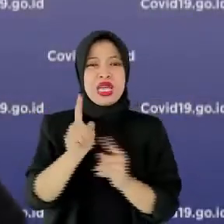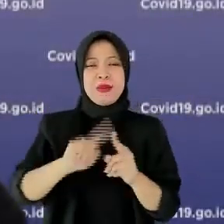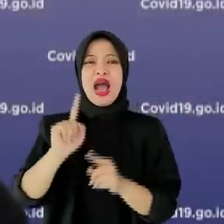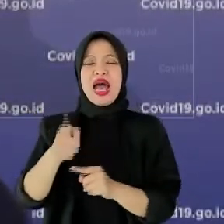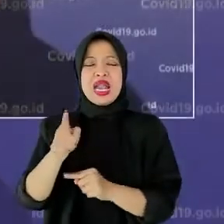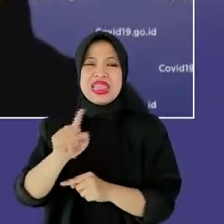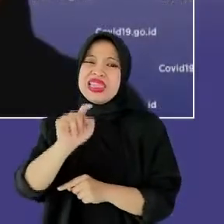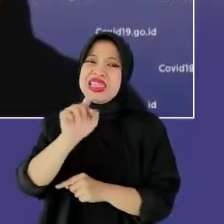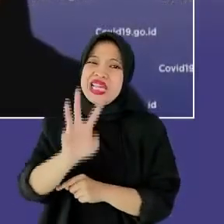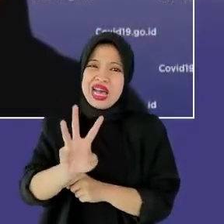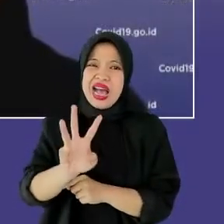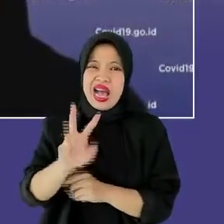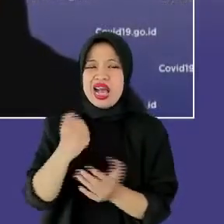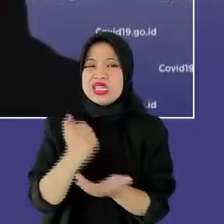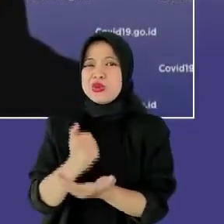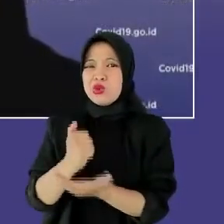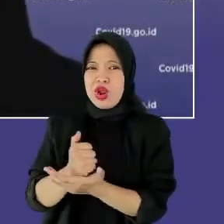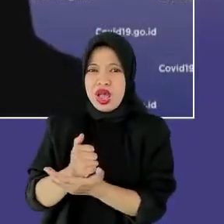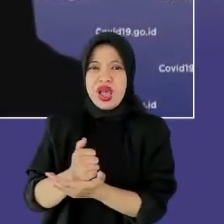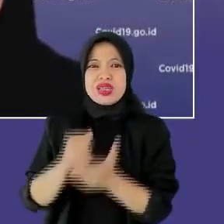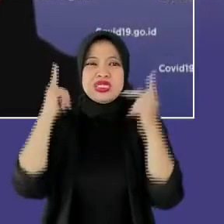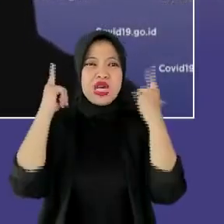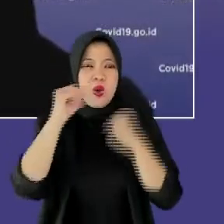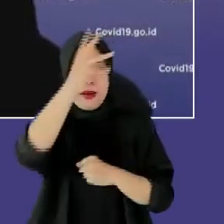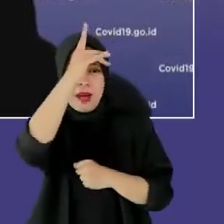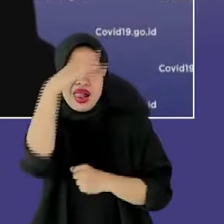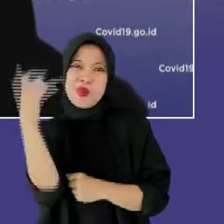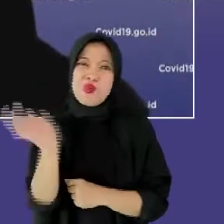3 yang sebetulnya di luar Jawa Bali nih.